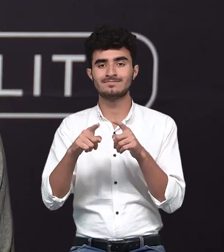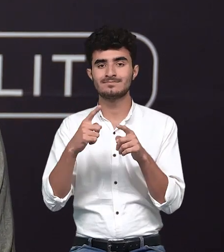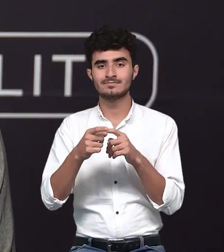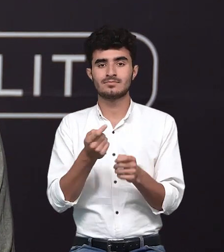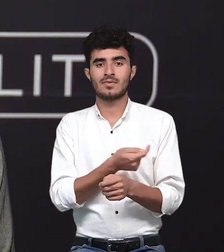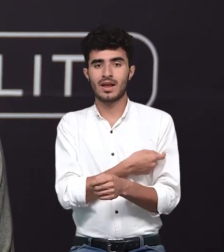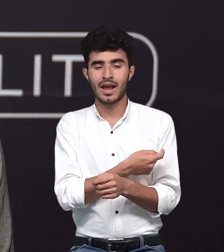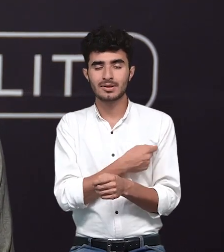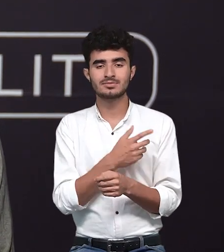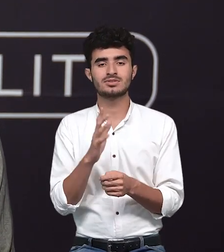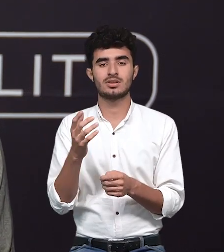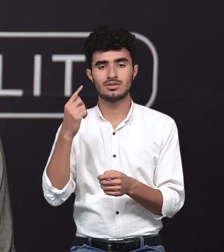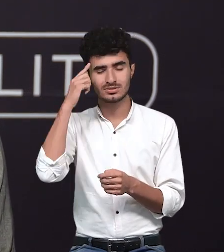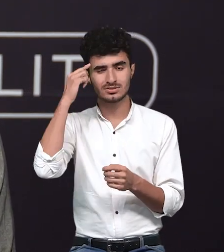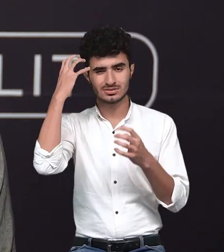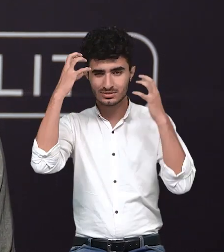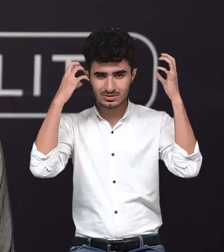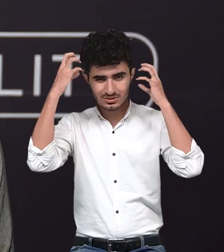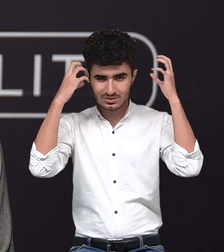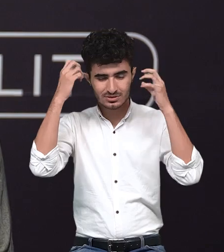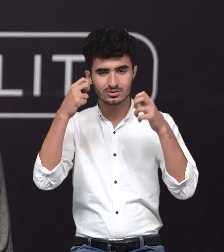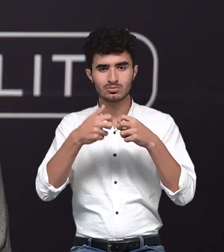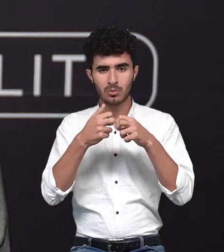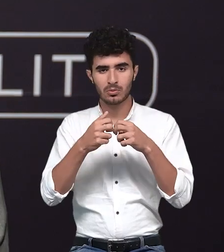ये जाता है कि जादू टूना हो गया या